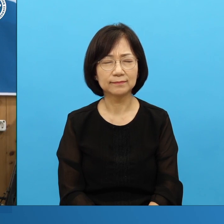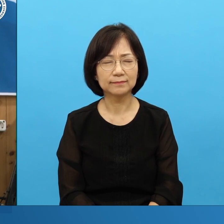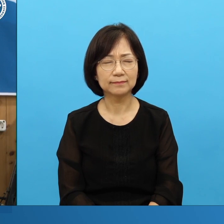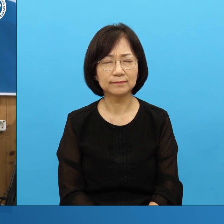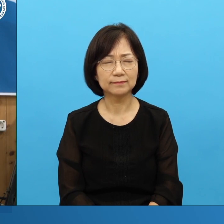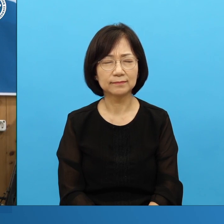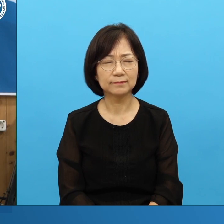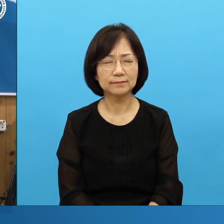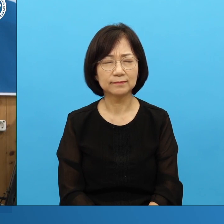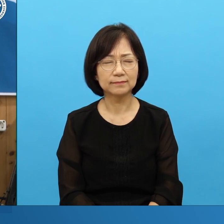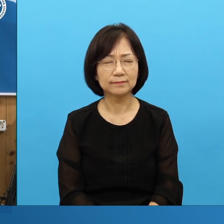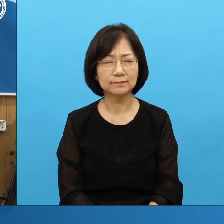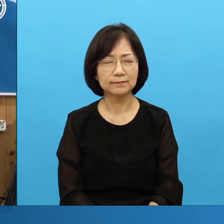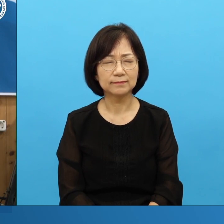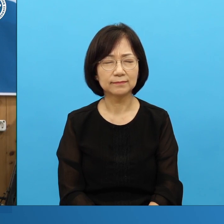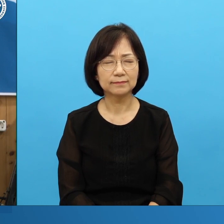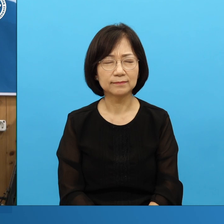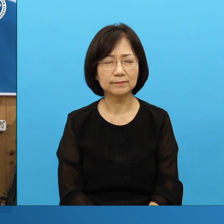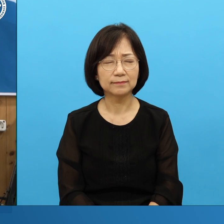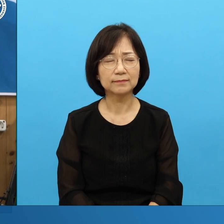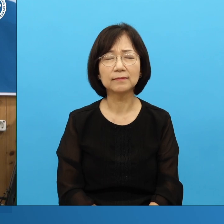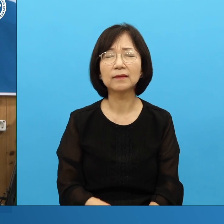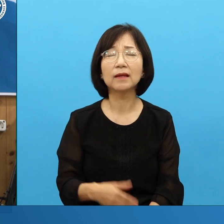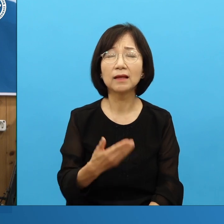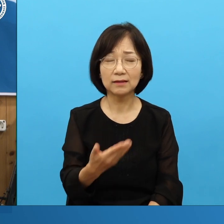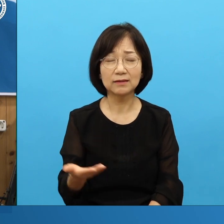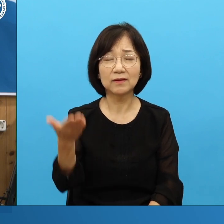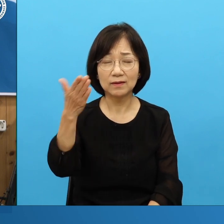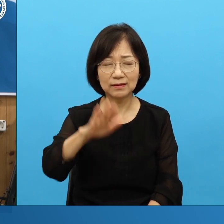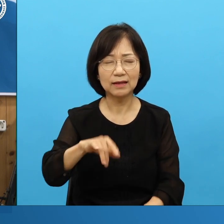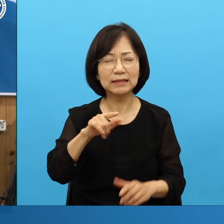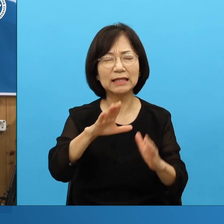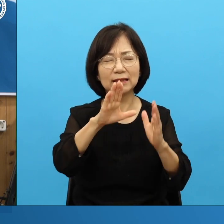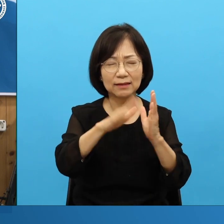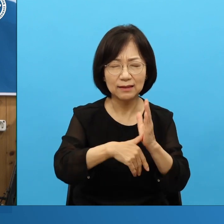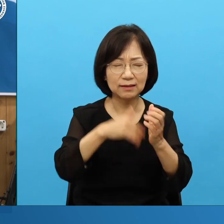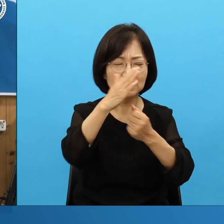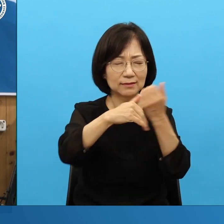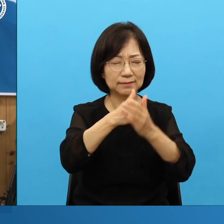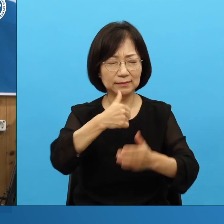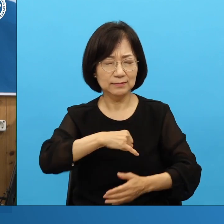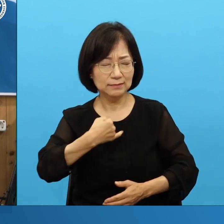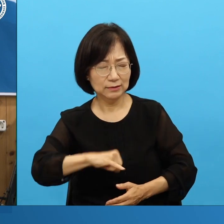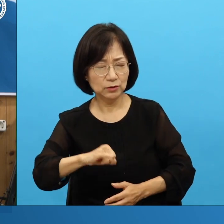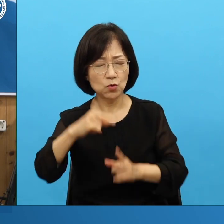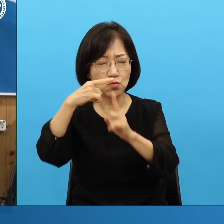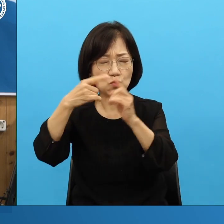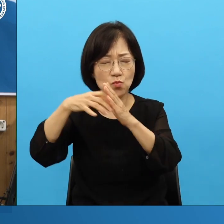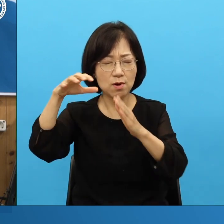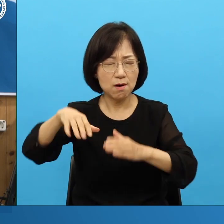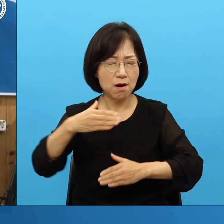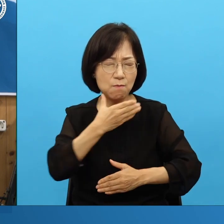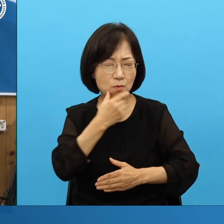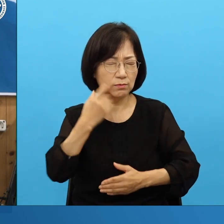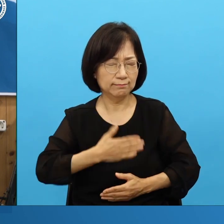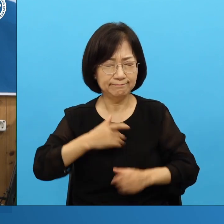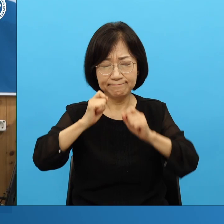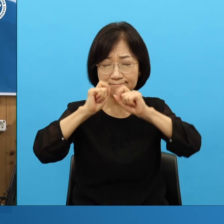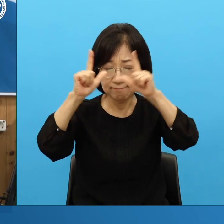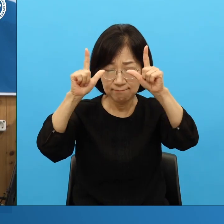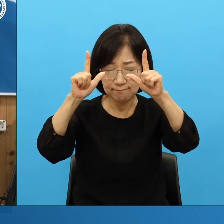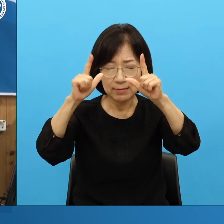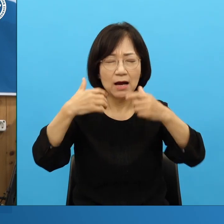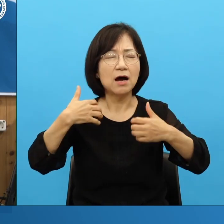and war. 그러나 이러한 때에 하나님의 자녀들과 교회가 복음을 알고 누리며 복음적인 삶을 살아가야